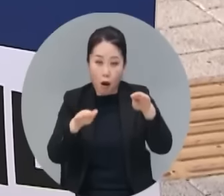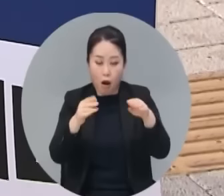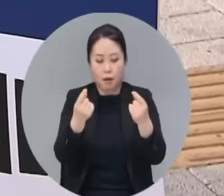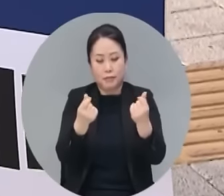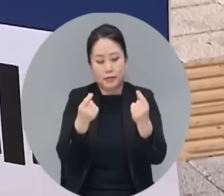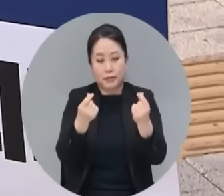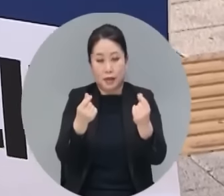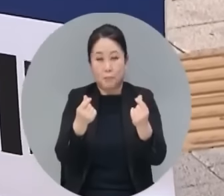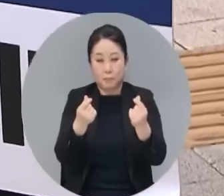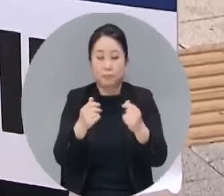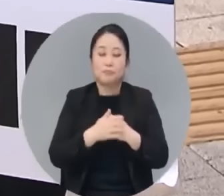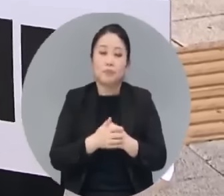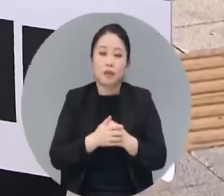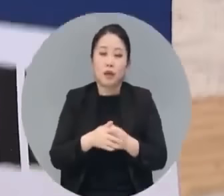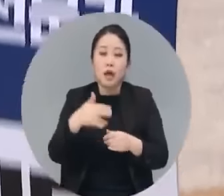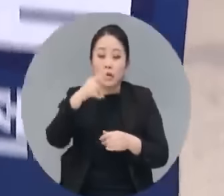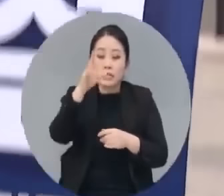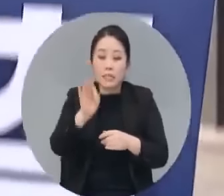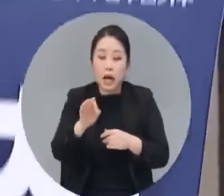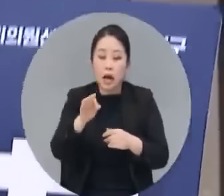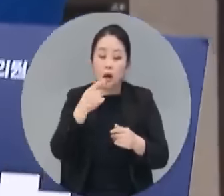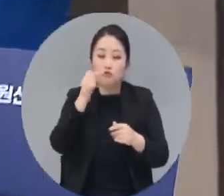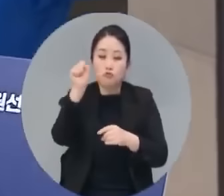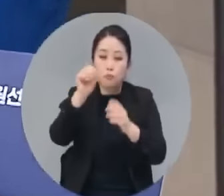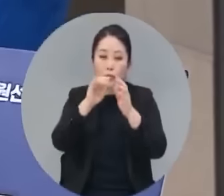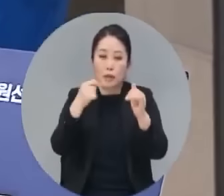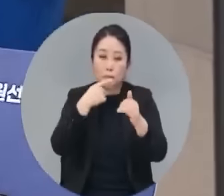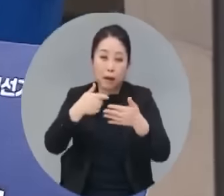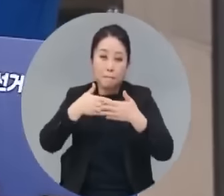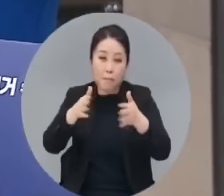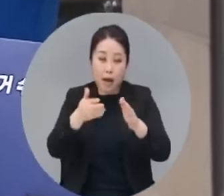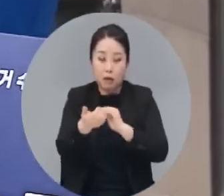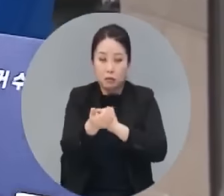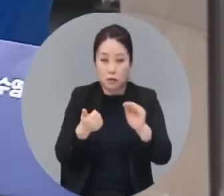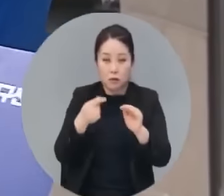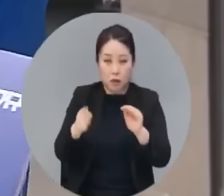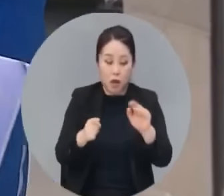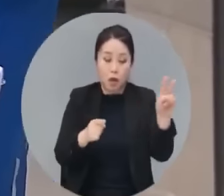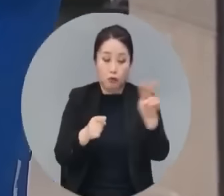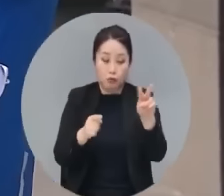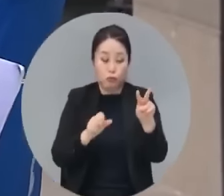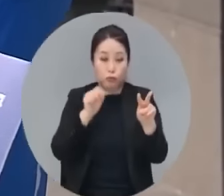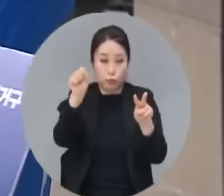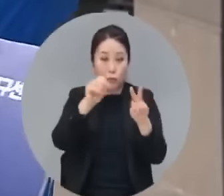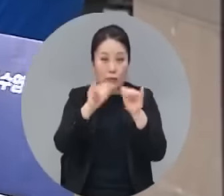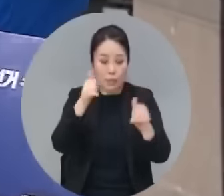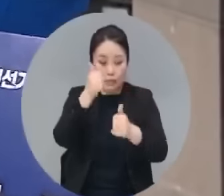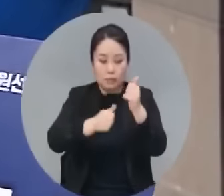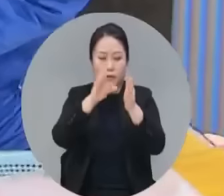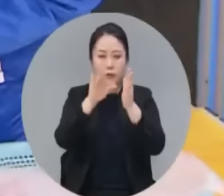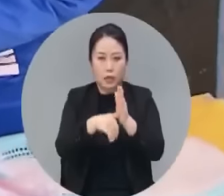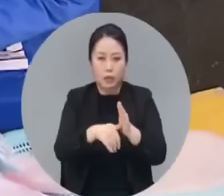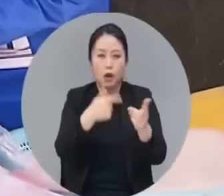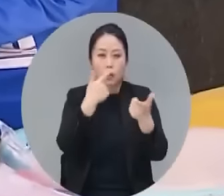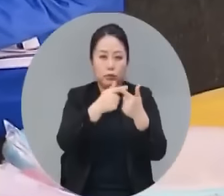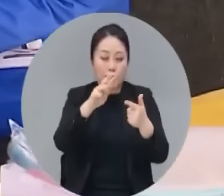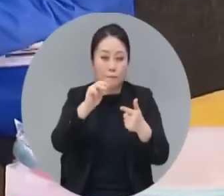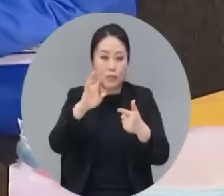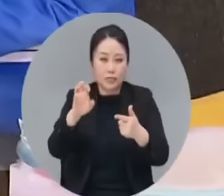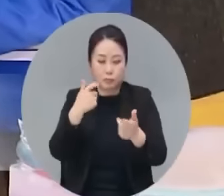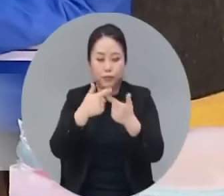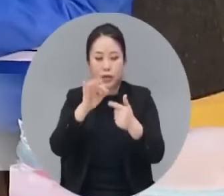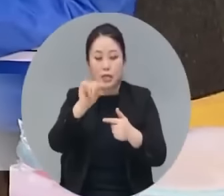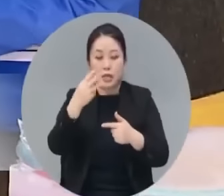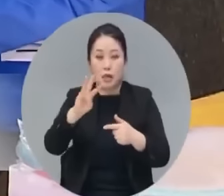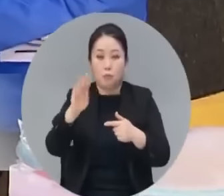전입니다 후보의 막말 란이 불거지기 전 수영구에서 양자 대결이 치러지던 당시 MBC 과 부산일보가